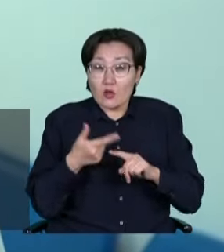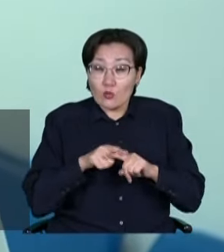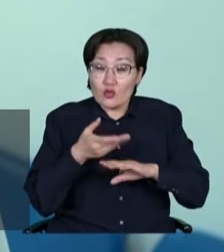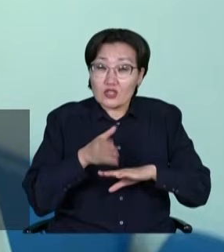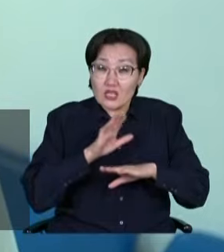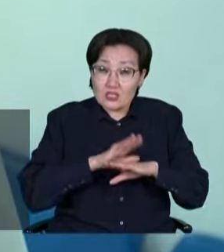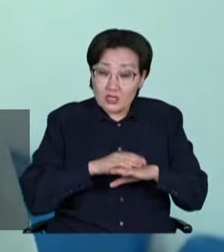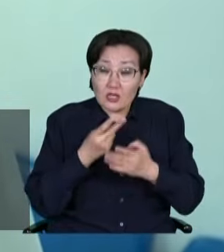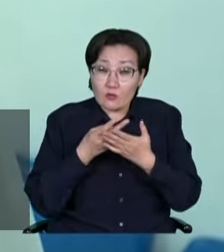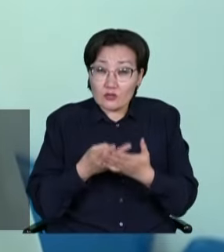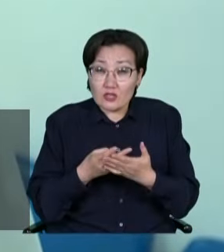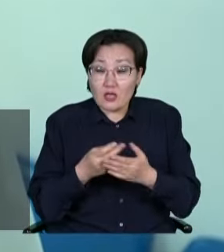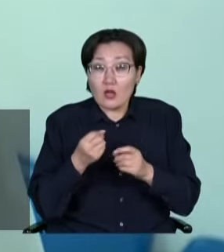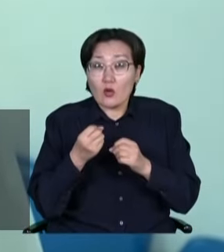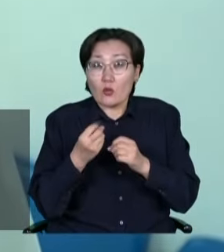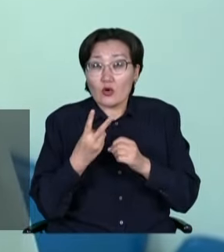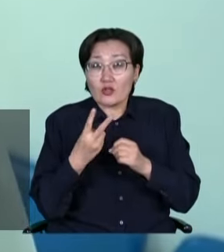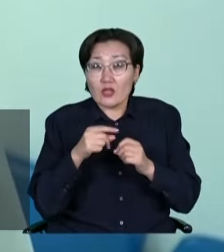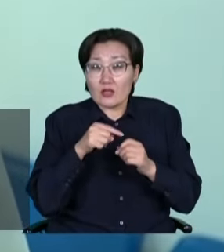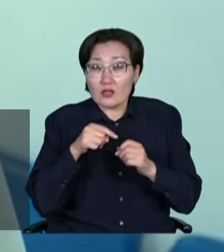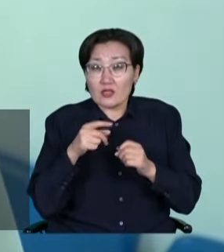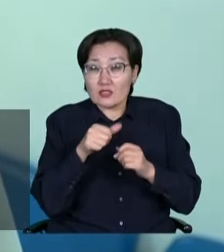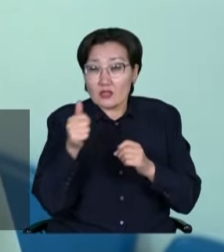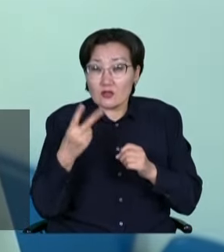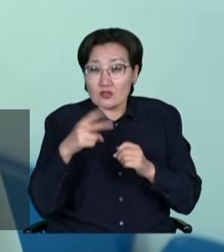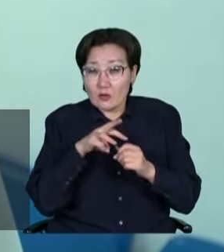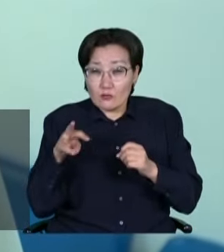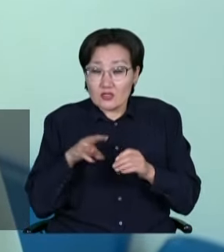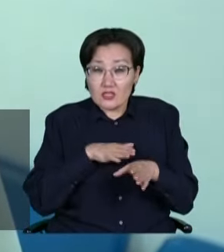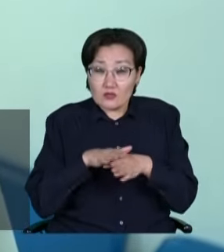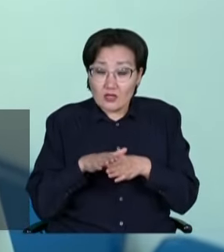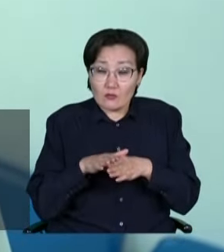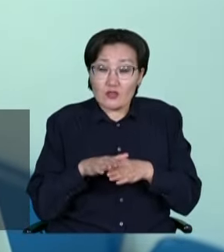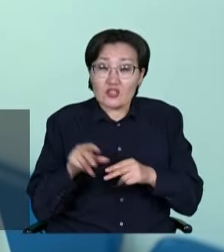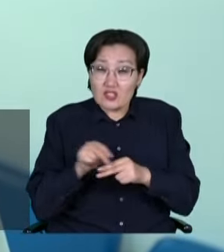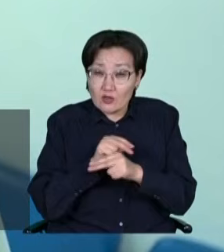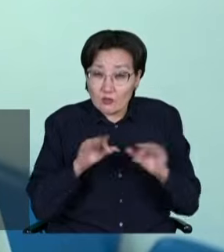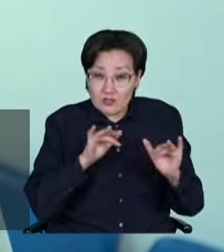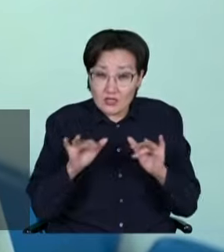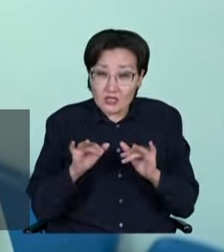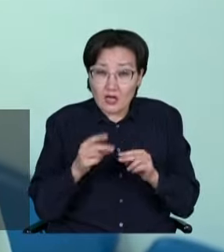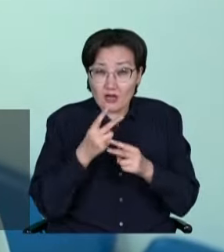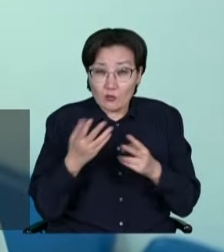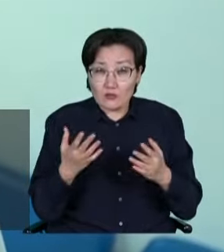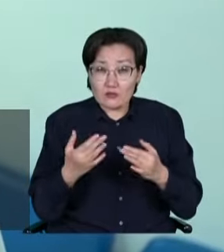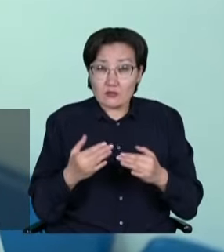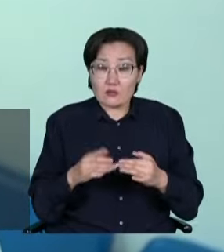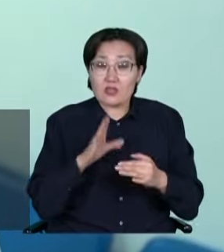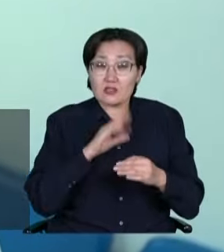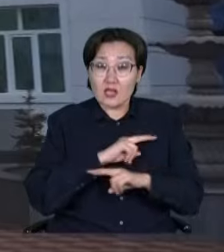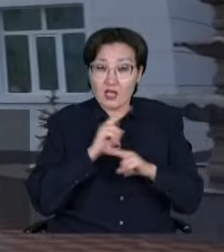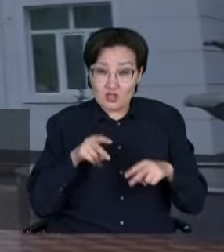жағдайда келіп түсті. И 12-20-да атқарылған интенсивті шараларының қарамастан науқас қайтыс